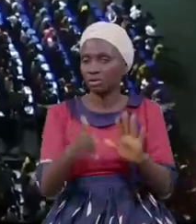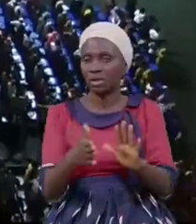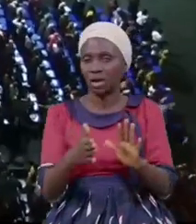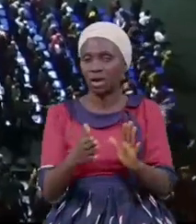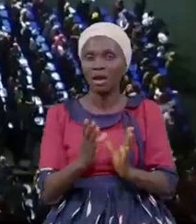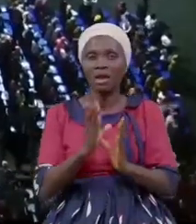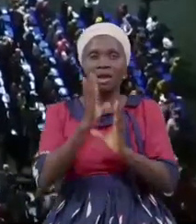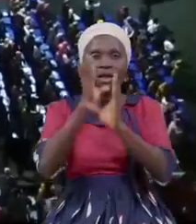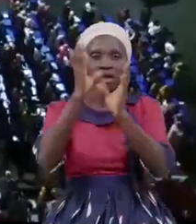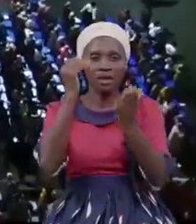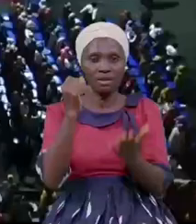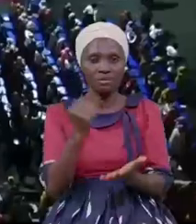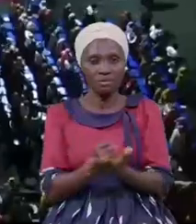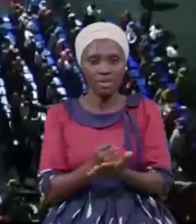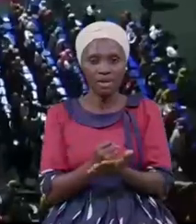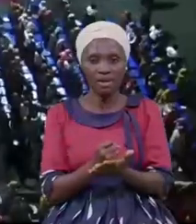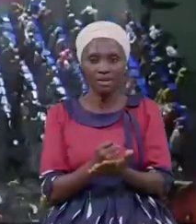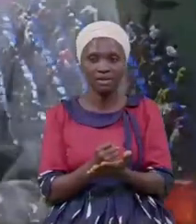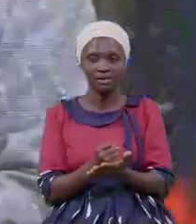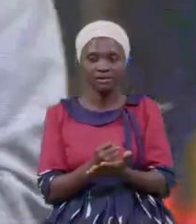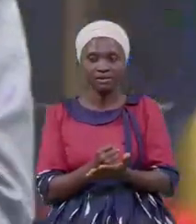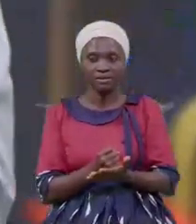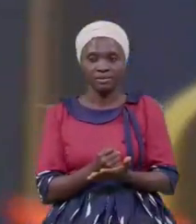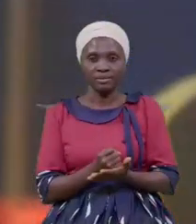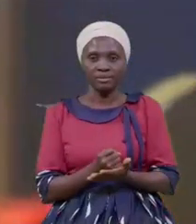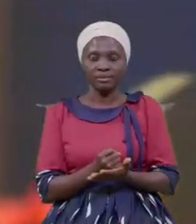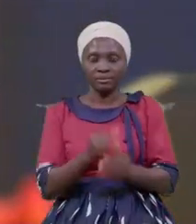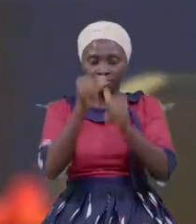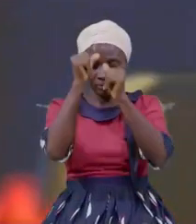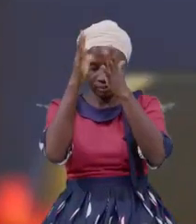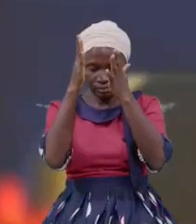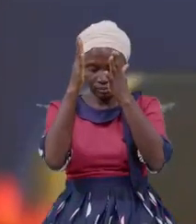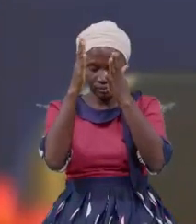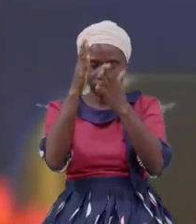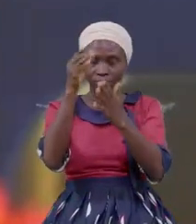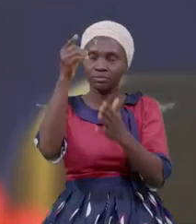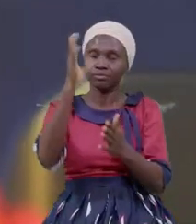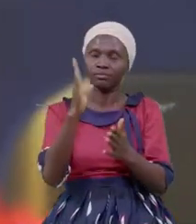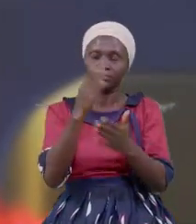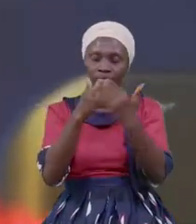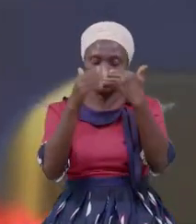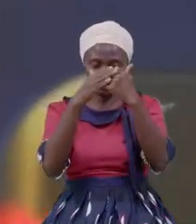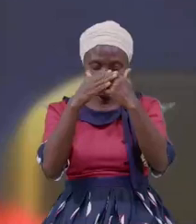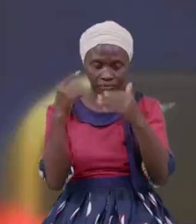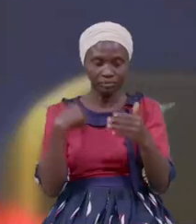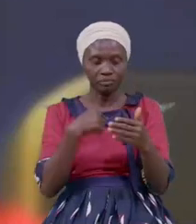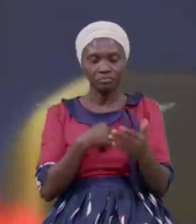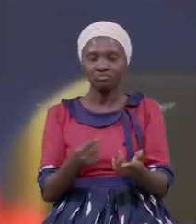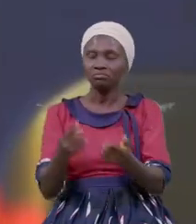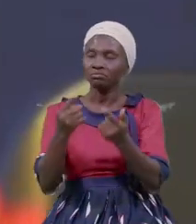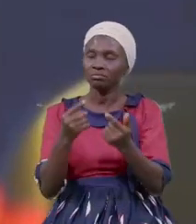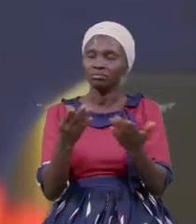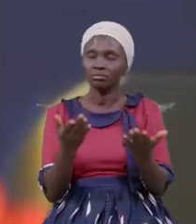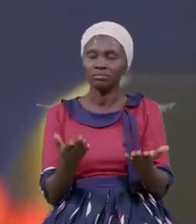dise amen père dieu céleste nous